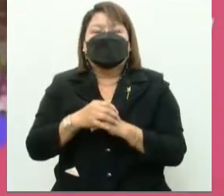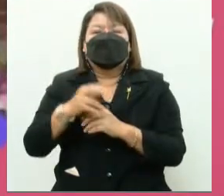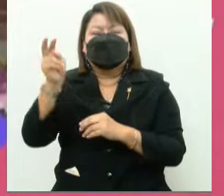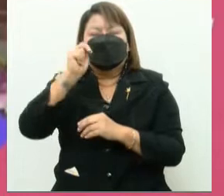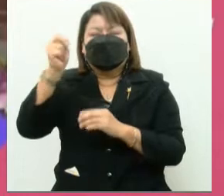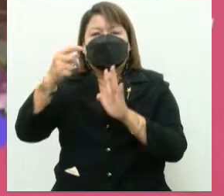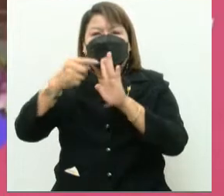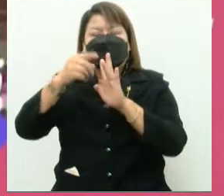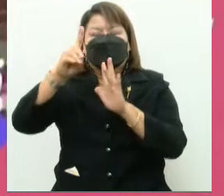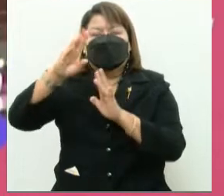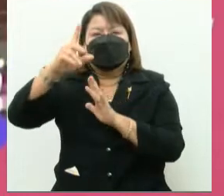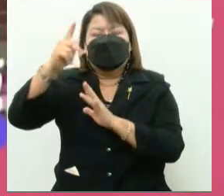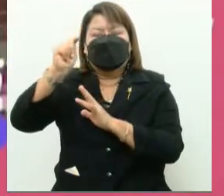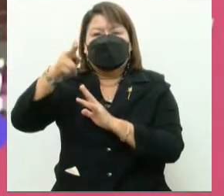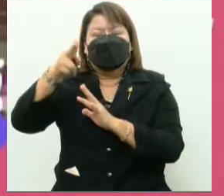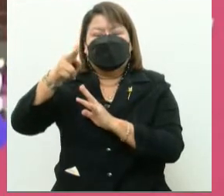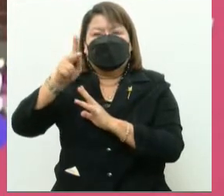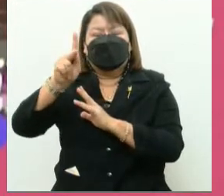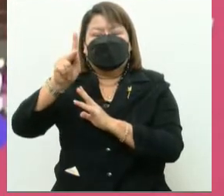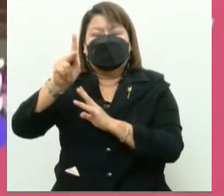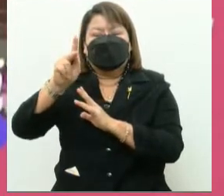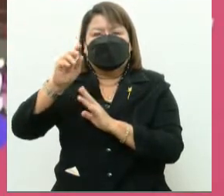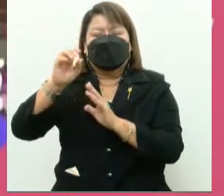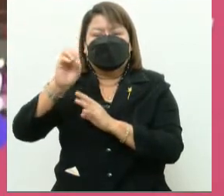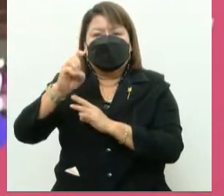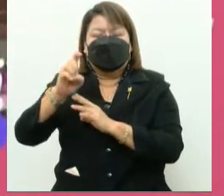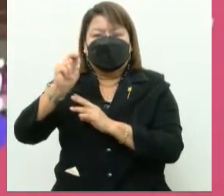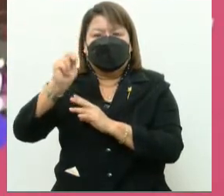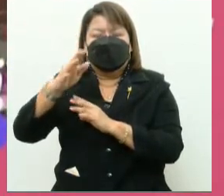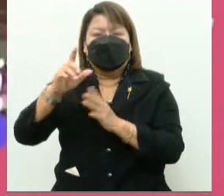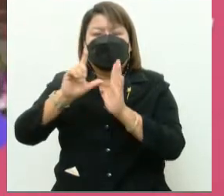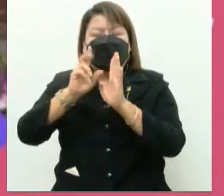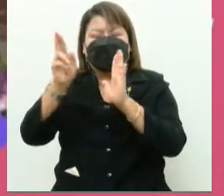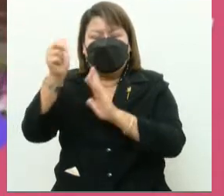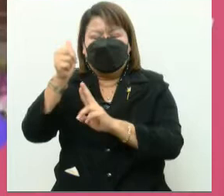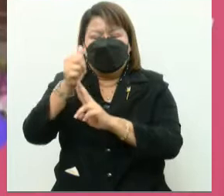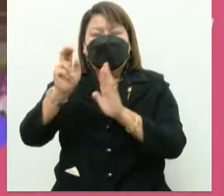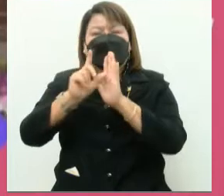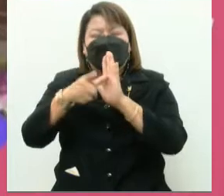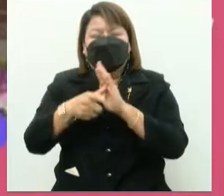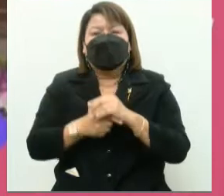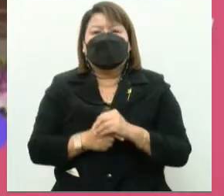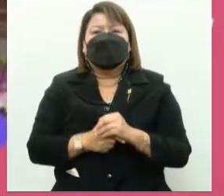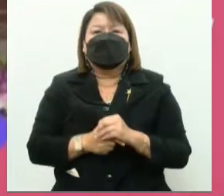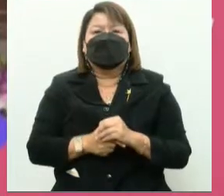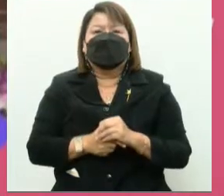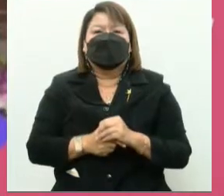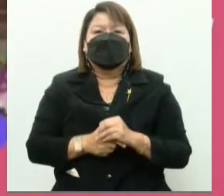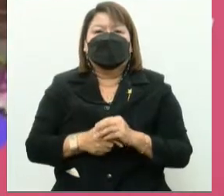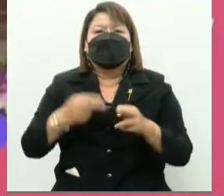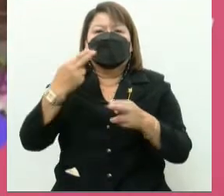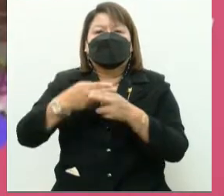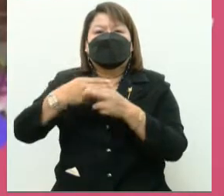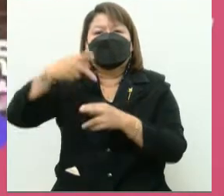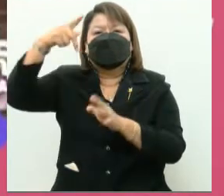ทิพย์สุภวานิชรองเลขาธิการคณะกรรมการการศึกษาขั้นพื้นฐาน คุณลุงพัฒนพัฒนท